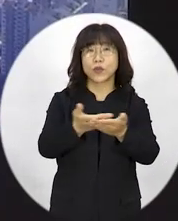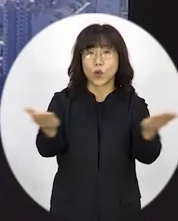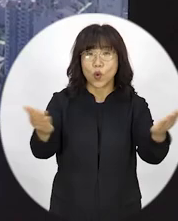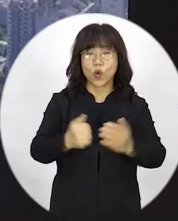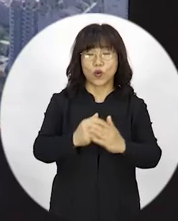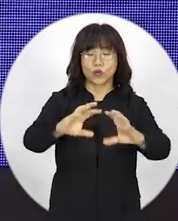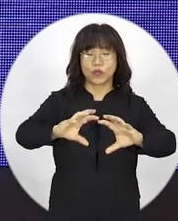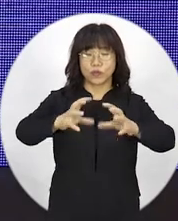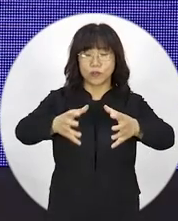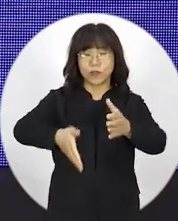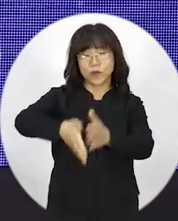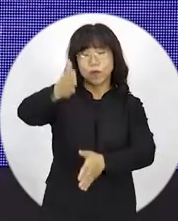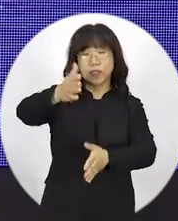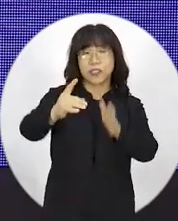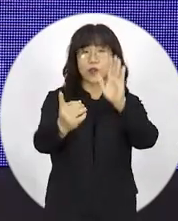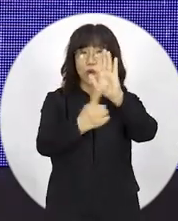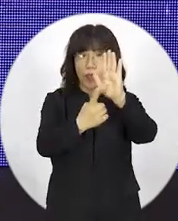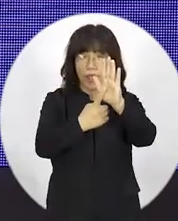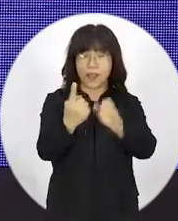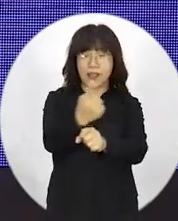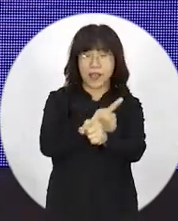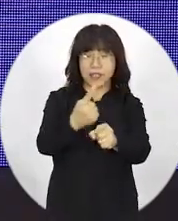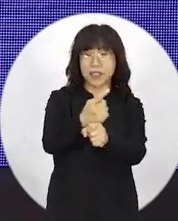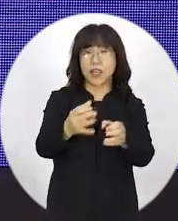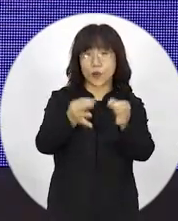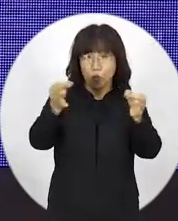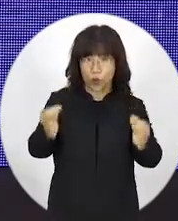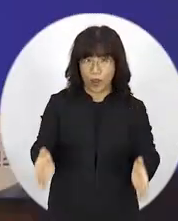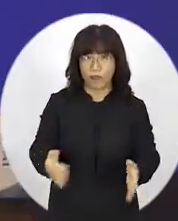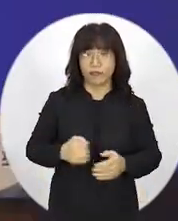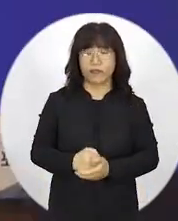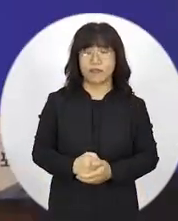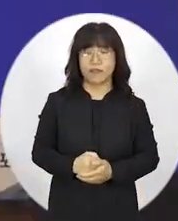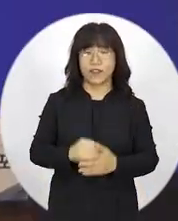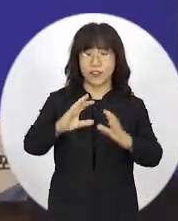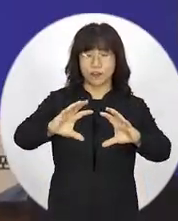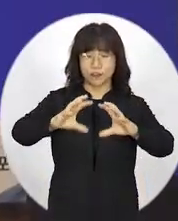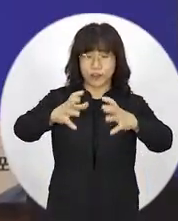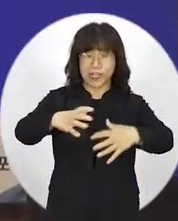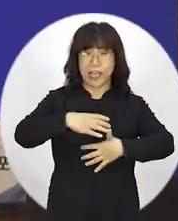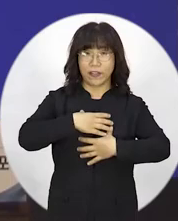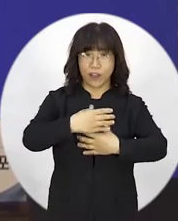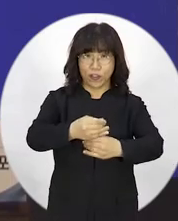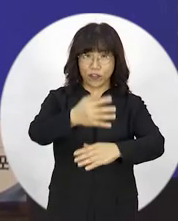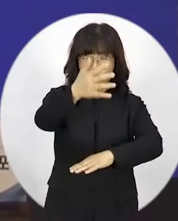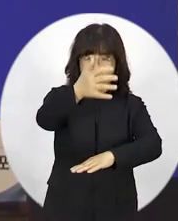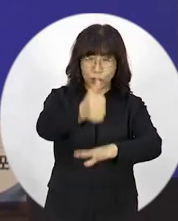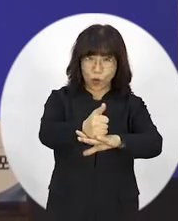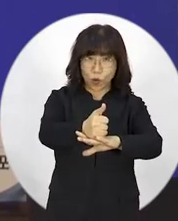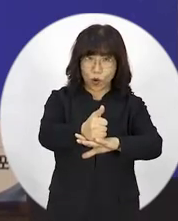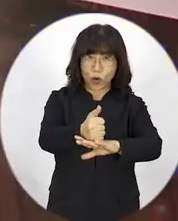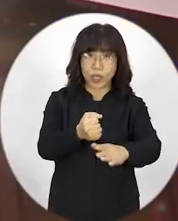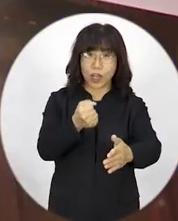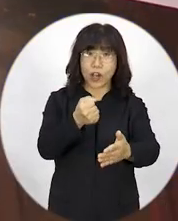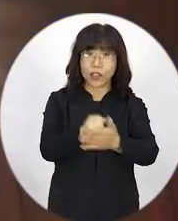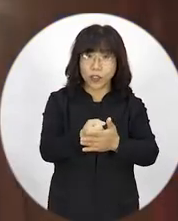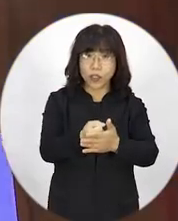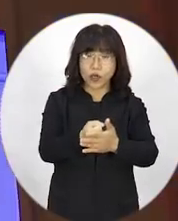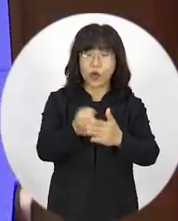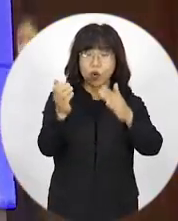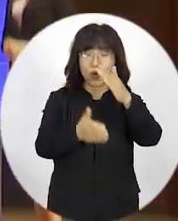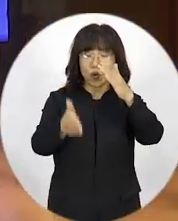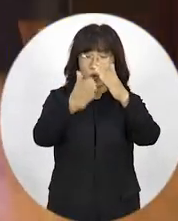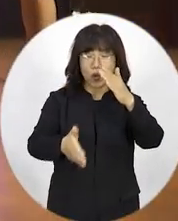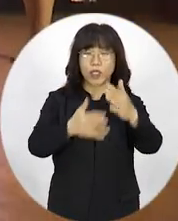그리고 국제안전도시 소개 등 1시간에 걸쳐 진행됐습니다. 특히 국제안전도시 최종 지정 절차인